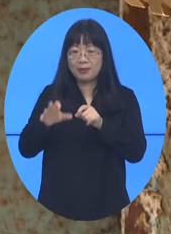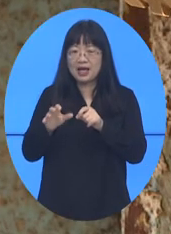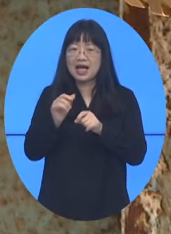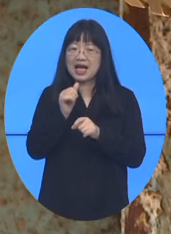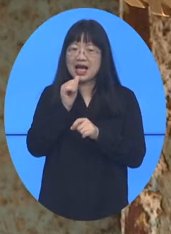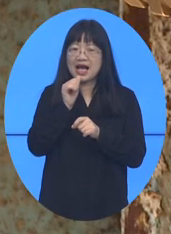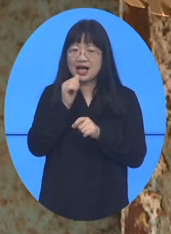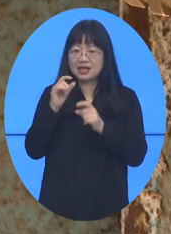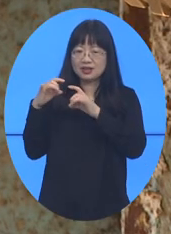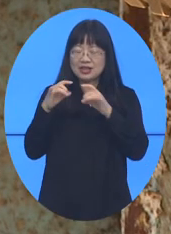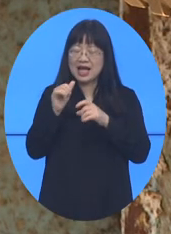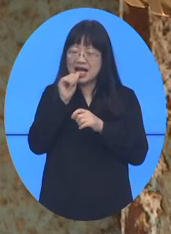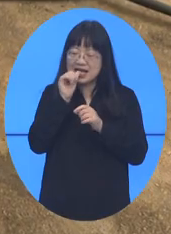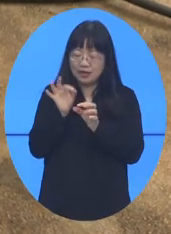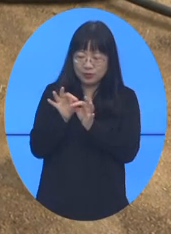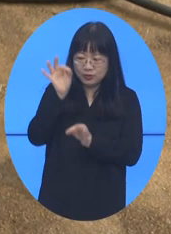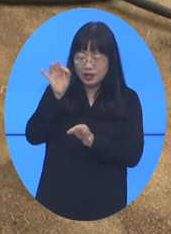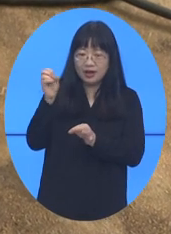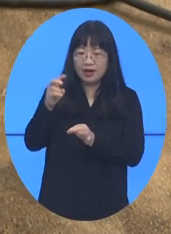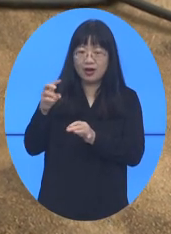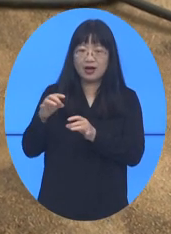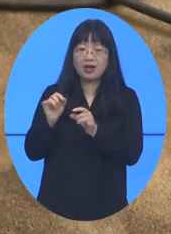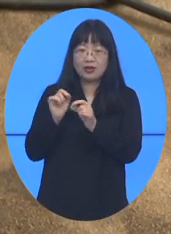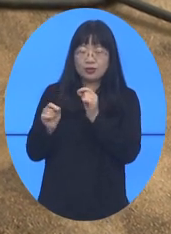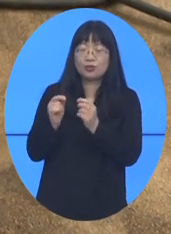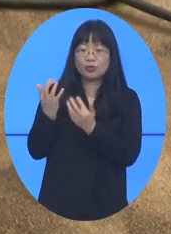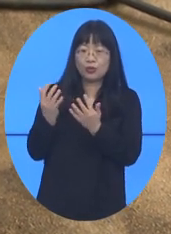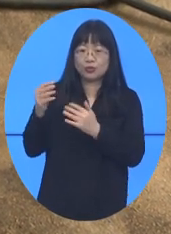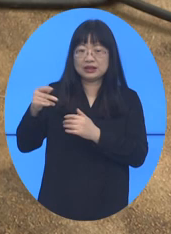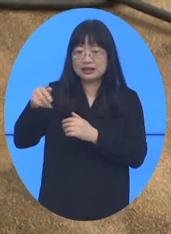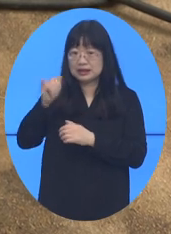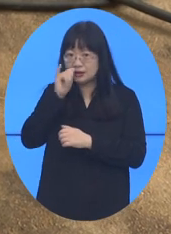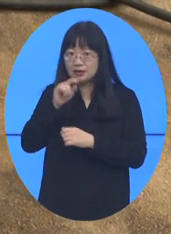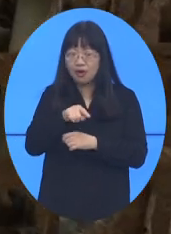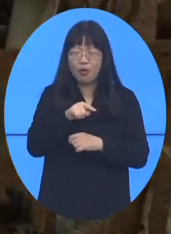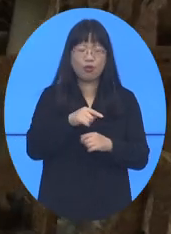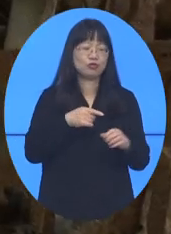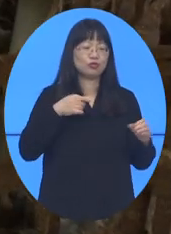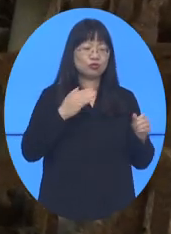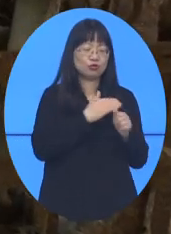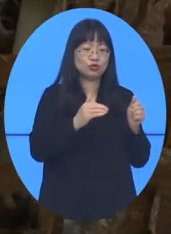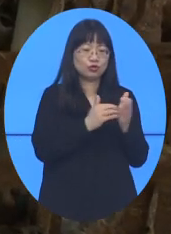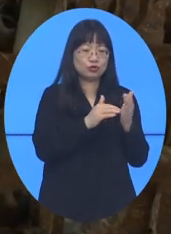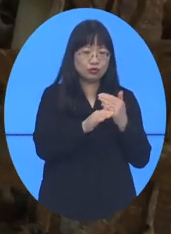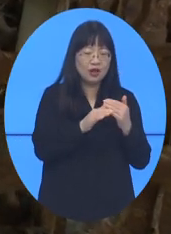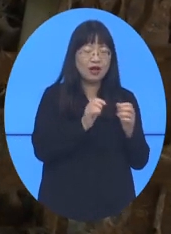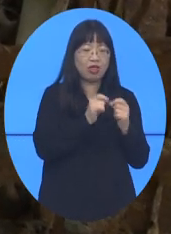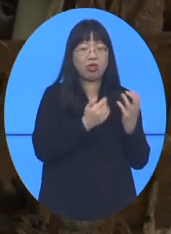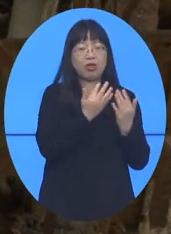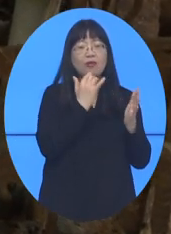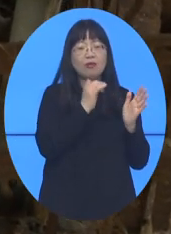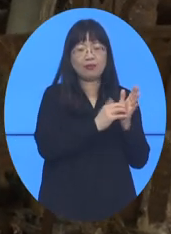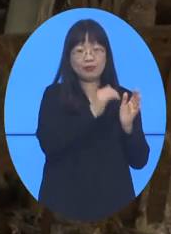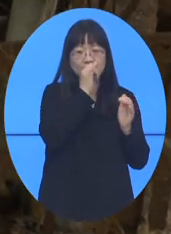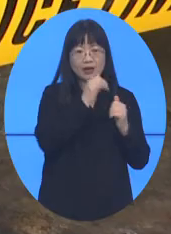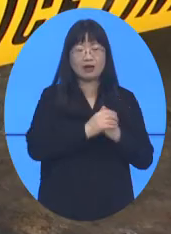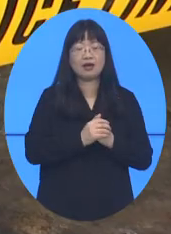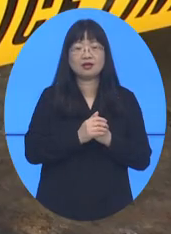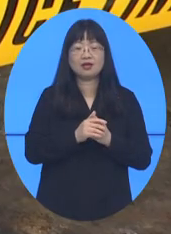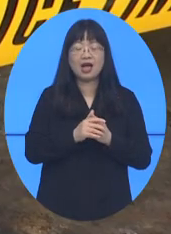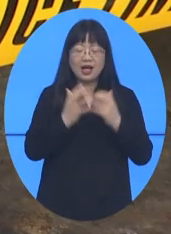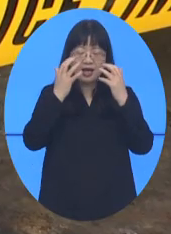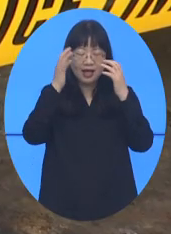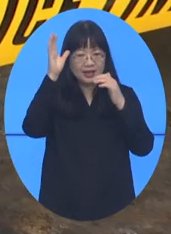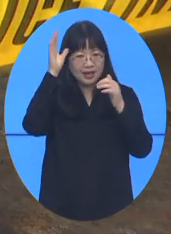꼬챙이와 토치가 보입니다. 전기쇠 꼬챙이를 사용해 죽인 다음 토치로 털을 그슬린 겁니다. 현행 동물보호법상